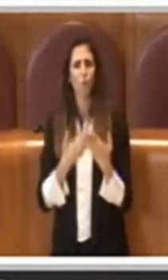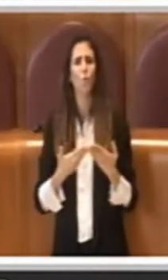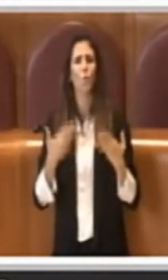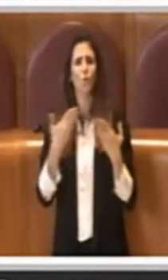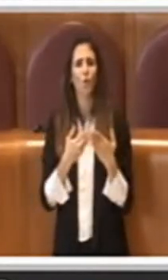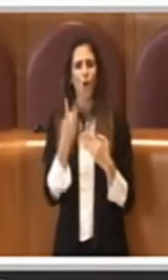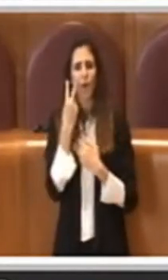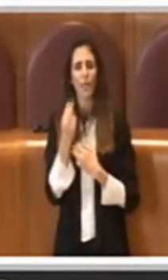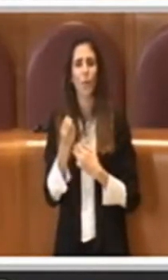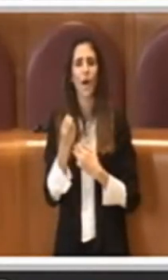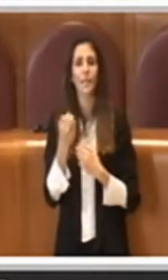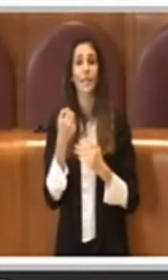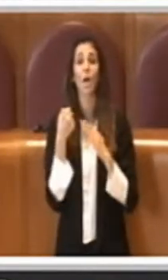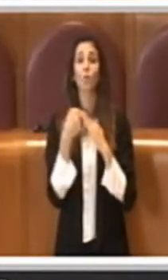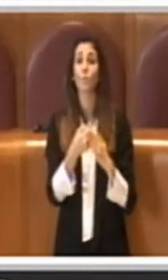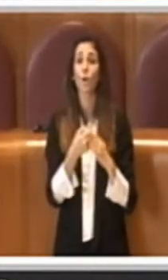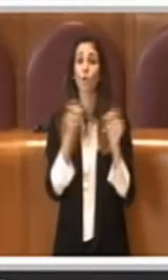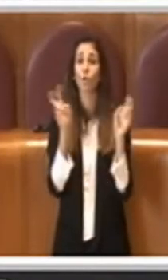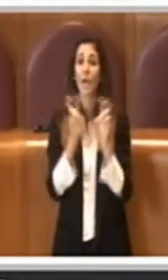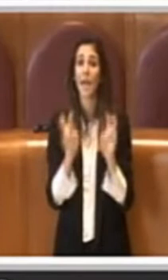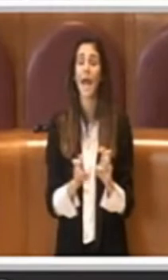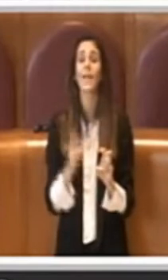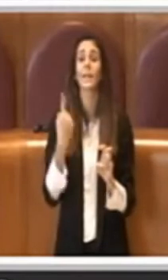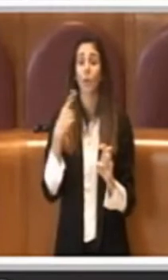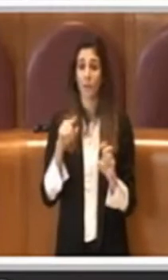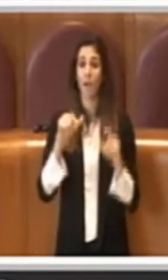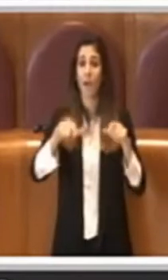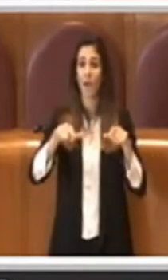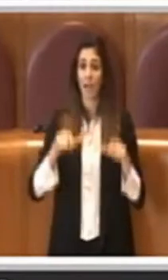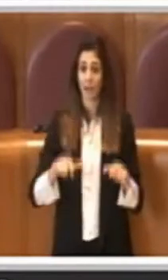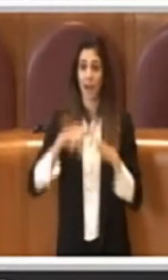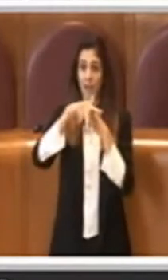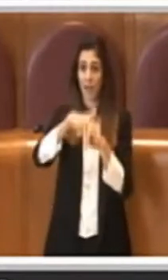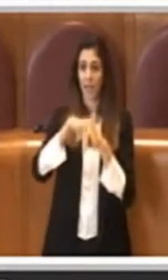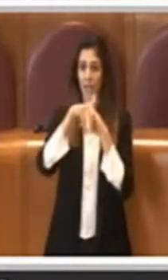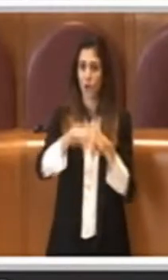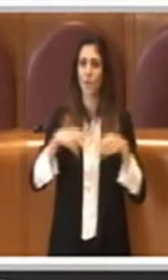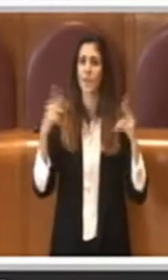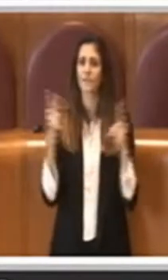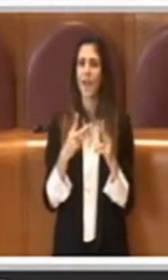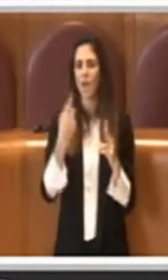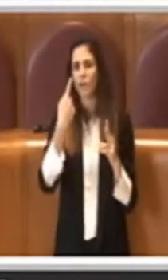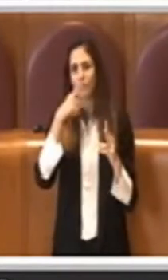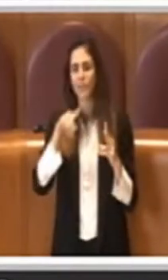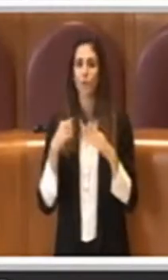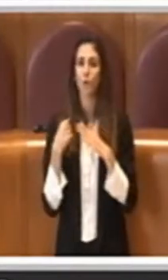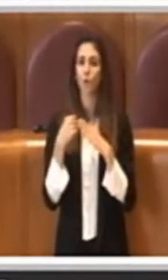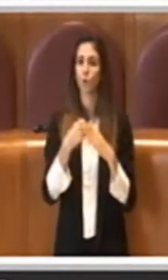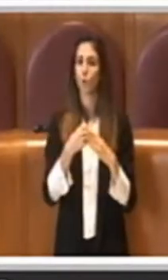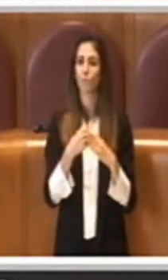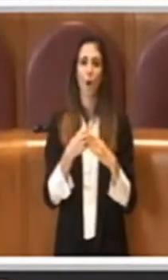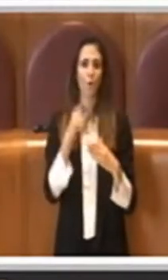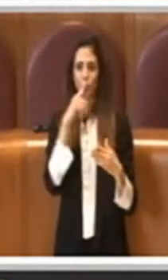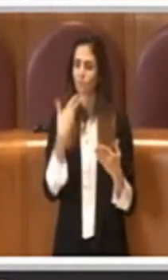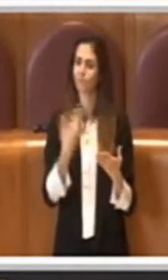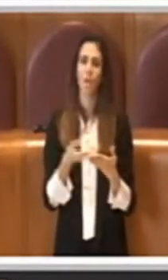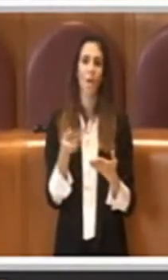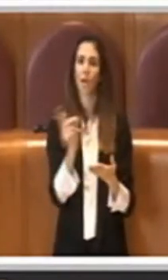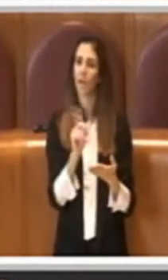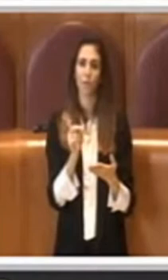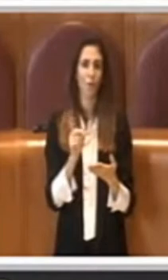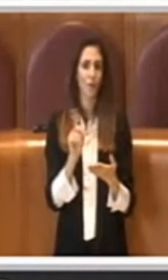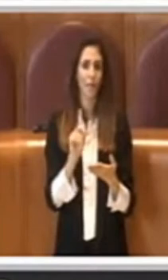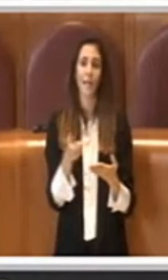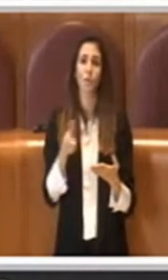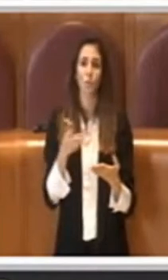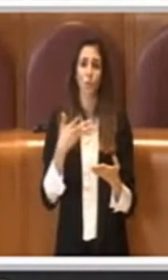elettrico per appunto, i vetturini, supporto che chiaramente non era stato poi diciamo, reso idoneo